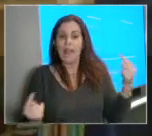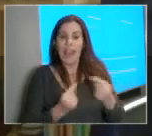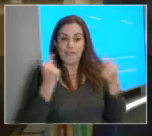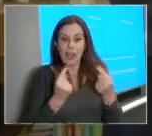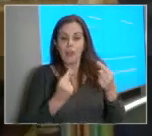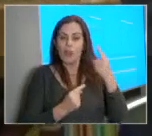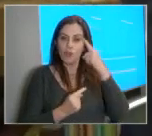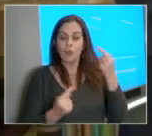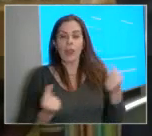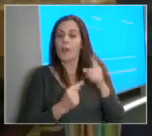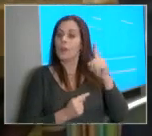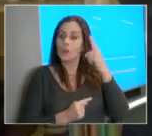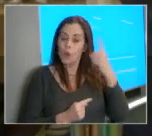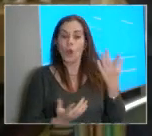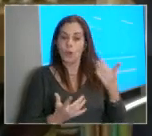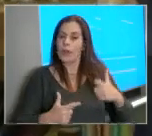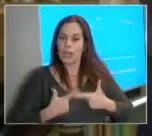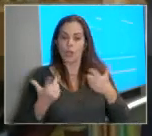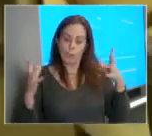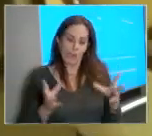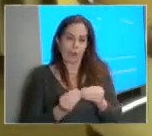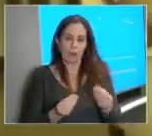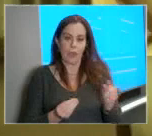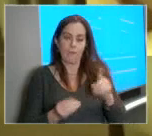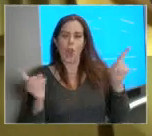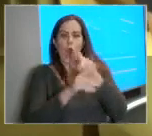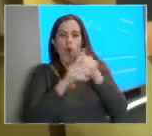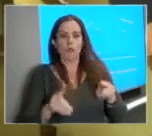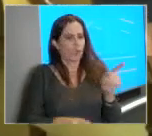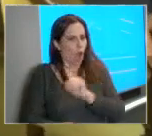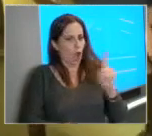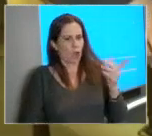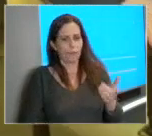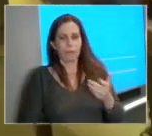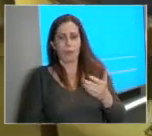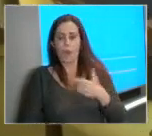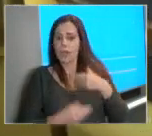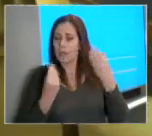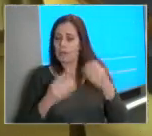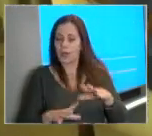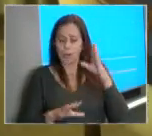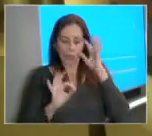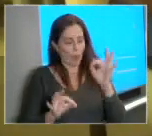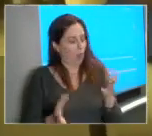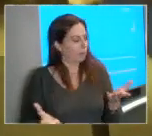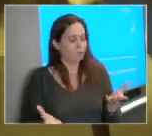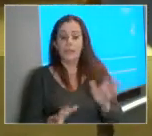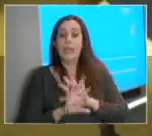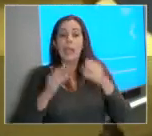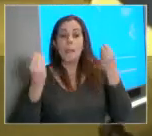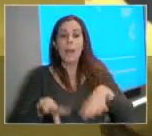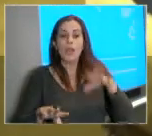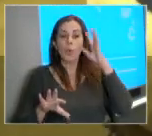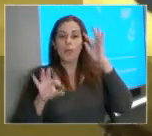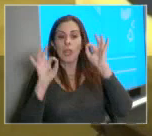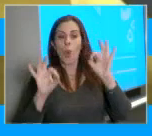להתווכח, ויודעים לריב, אבל גם יודעים לחיות ולא לפסול אחד את השני. אנחנו איבדנו את הנורמליות. איבדנו את